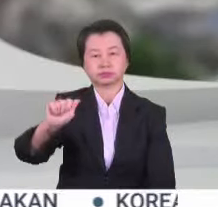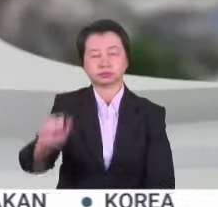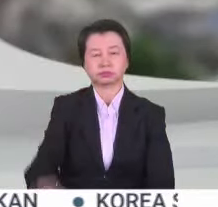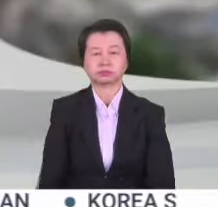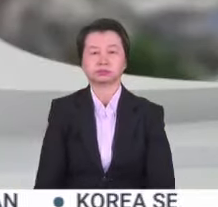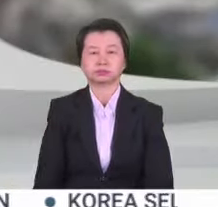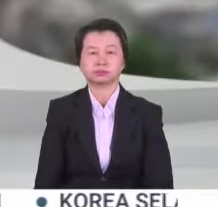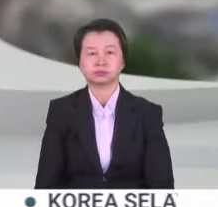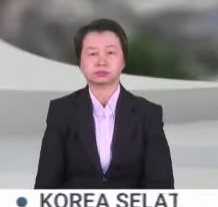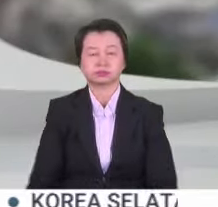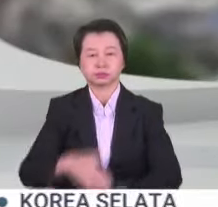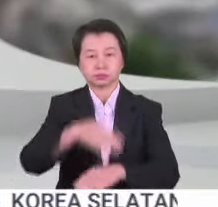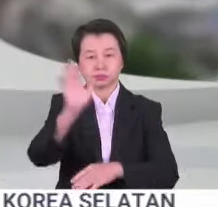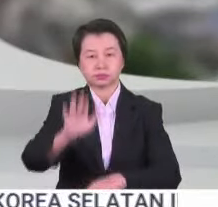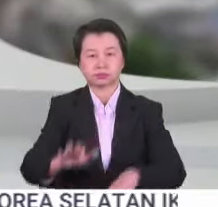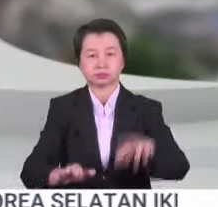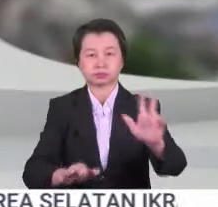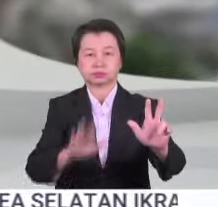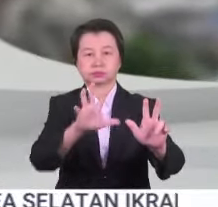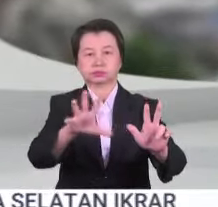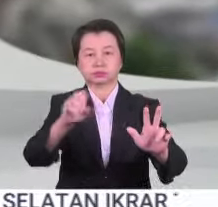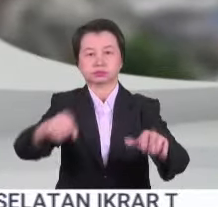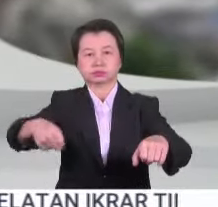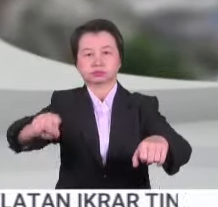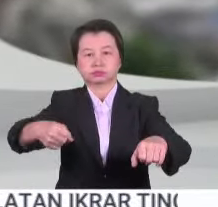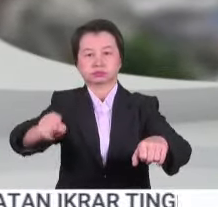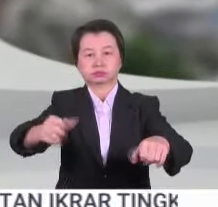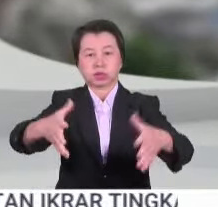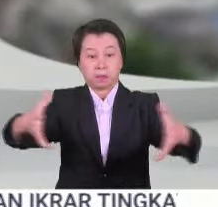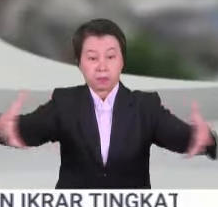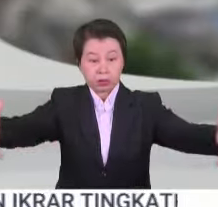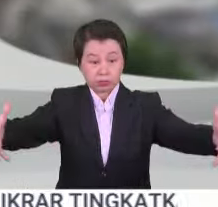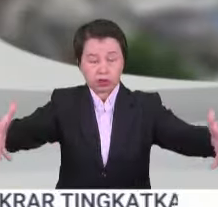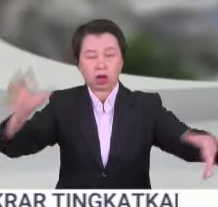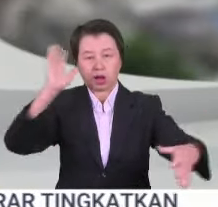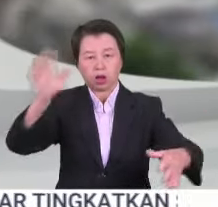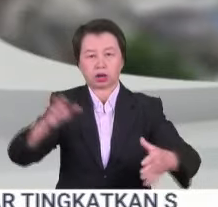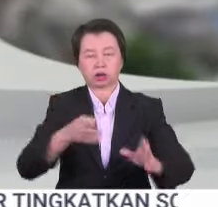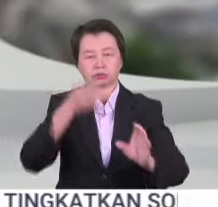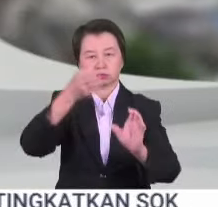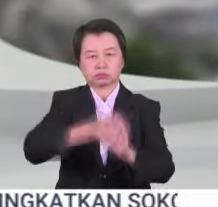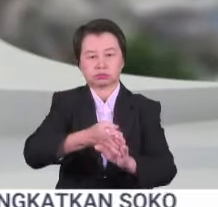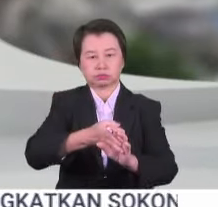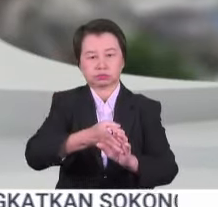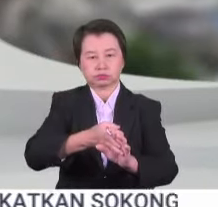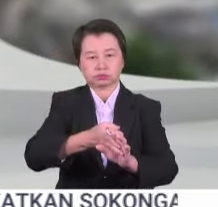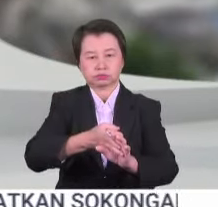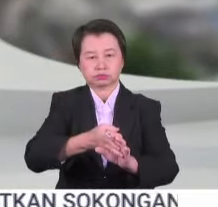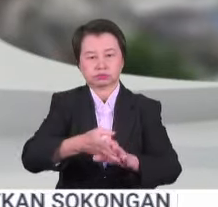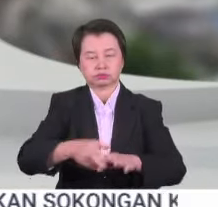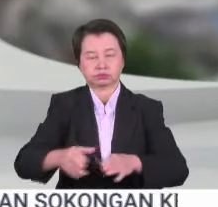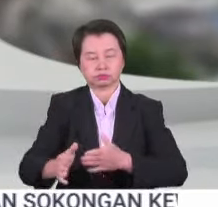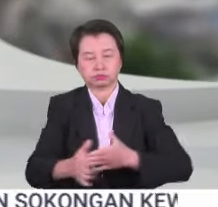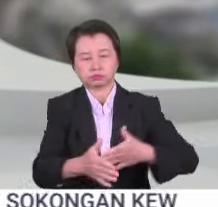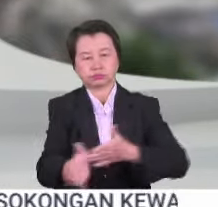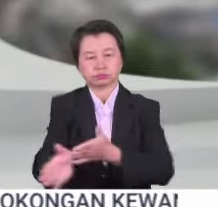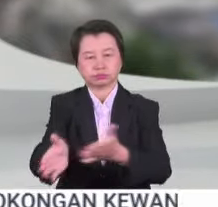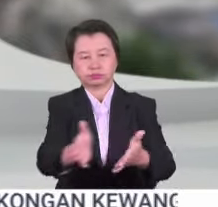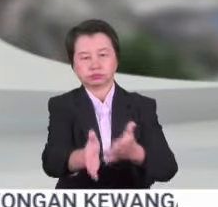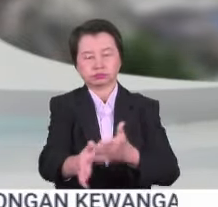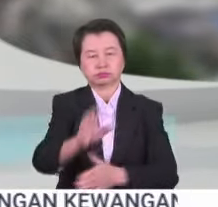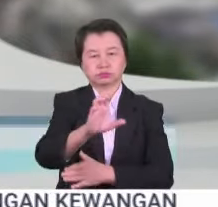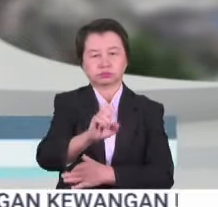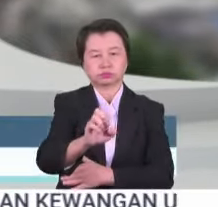kasih lebih 350 motosikal berkuasa tinggi akan menyertai program nigh's wingers camera Ride